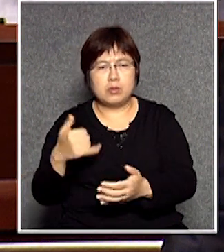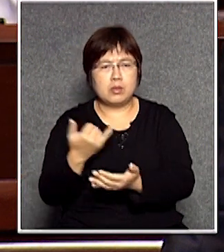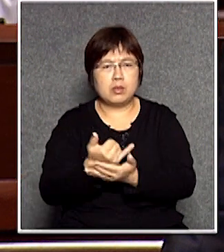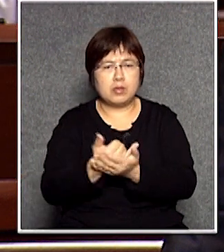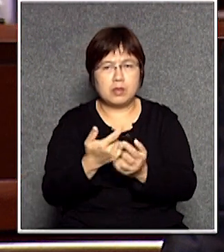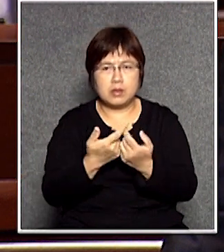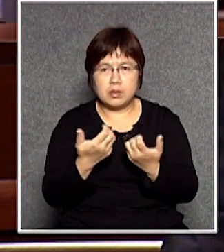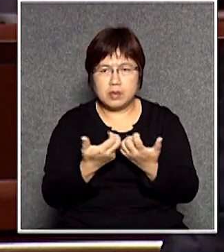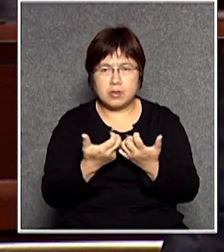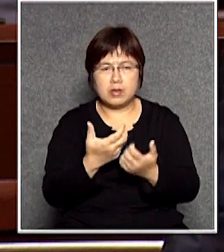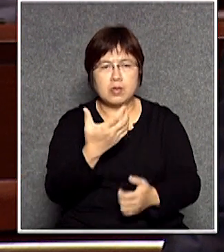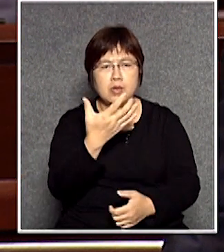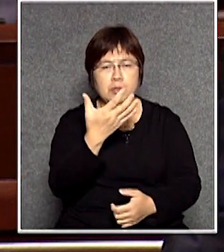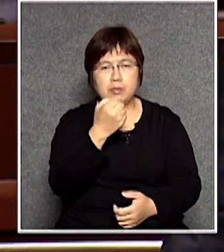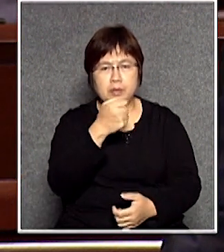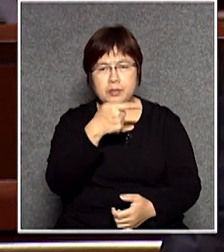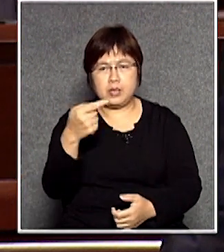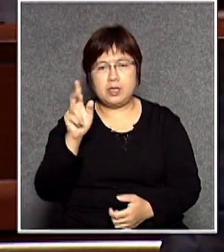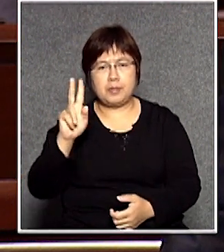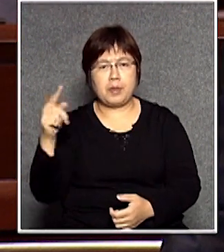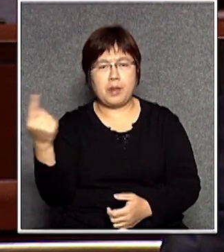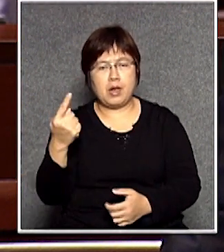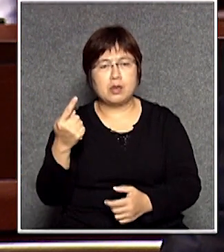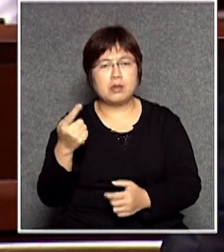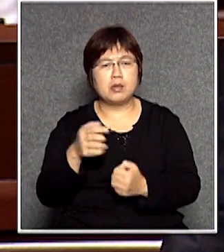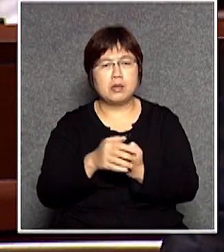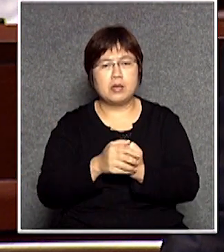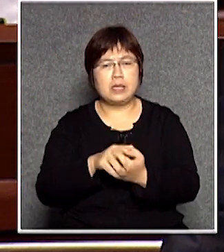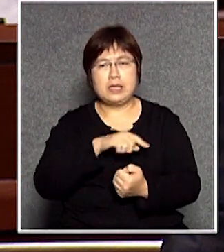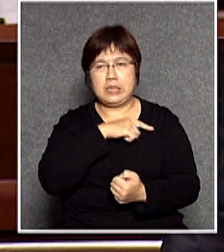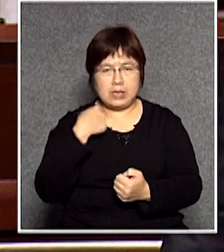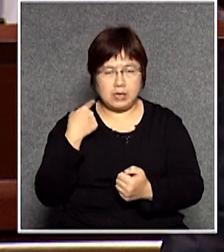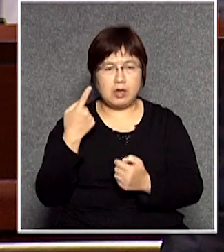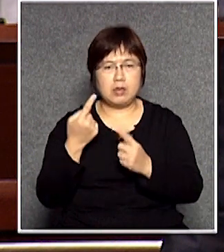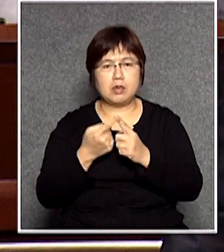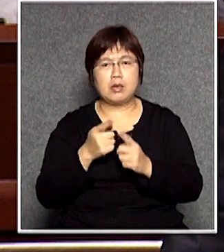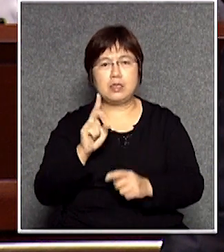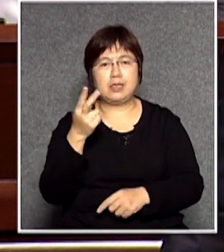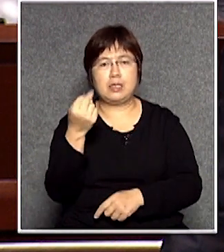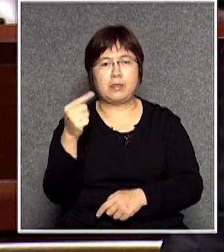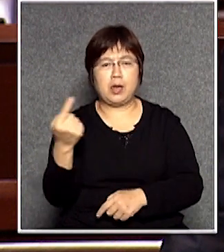介乎50至200萬，自殺的人超過20萬。